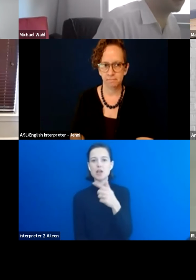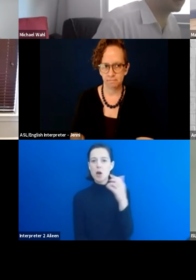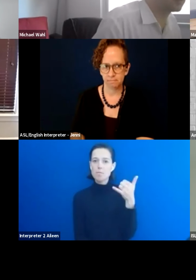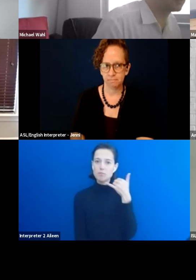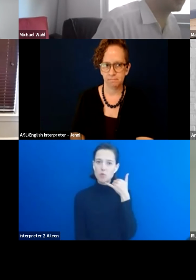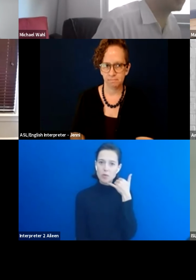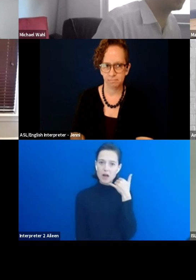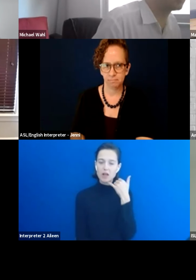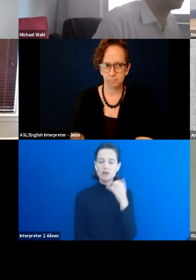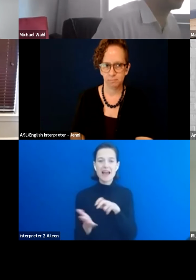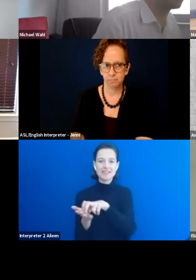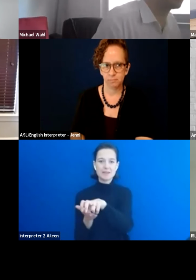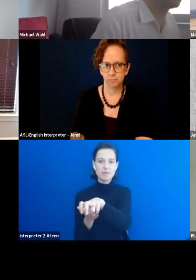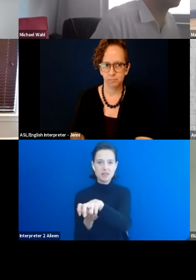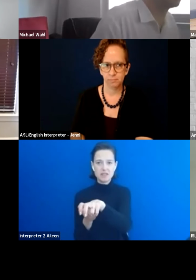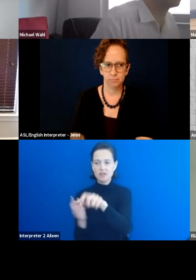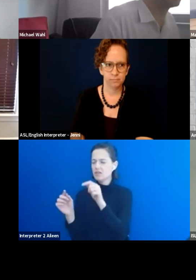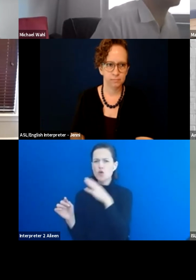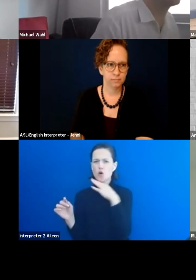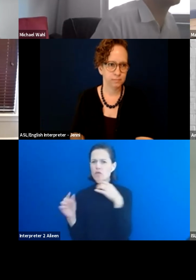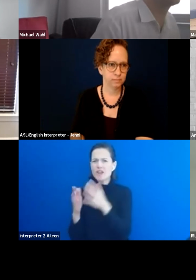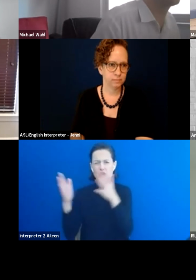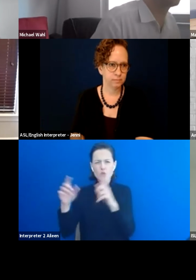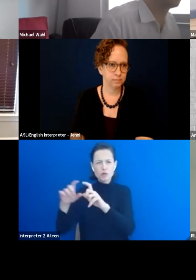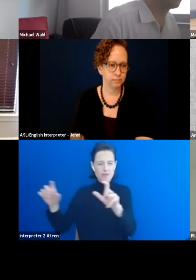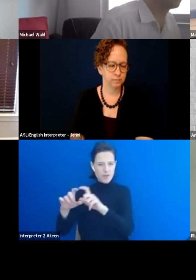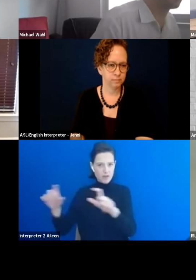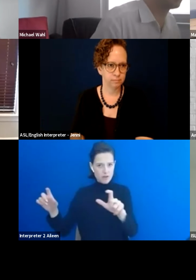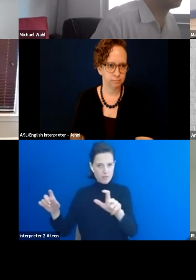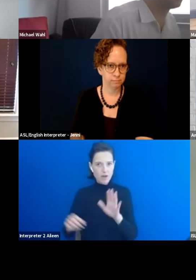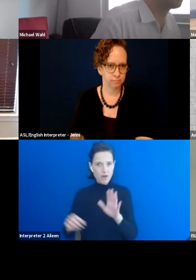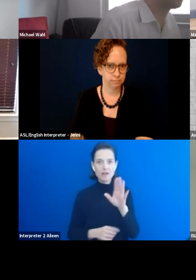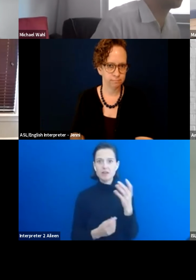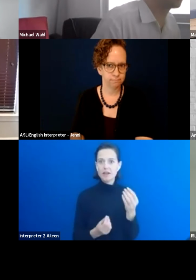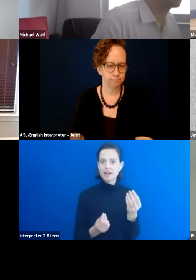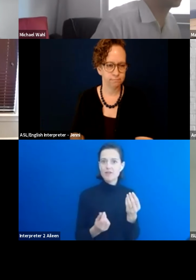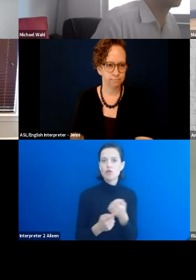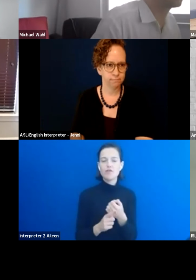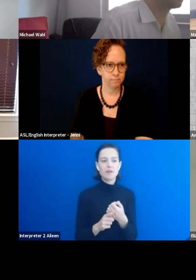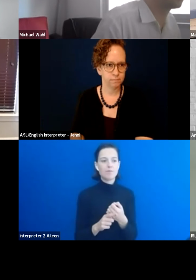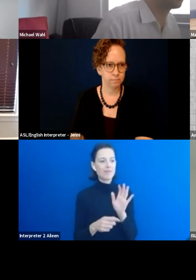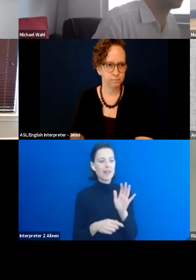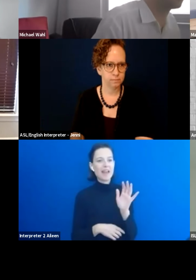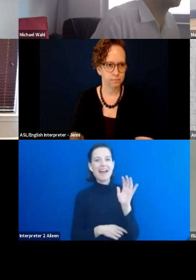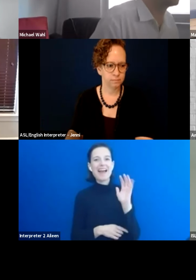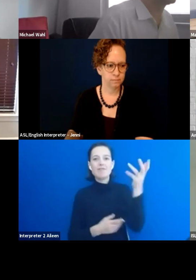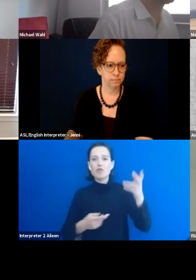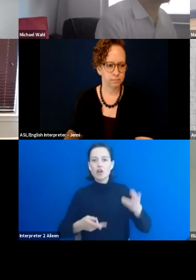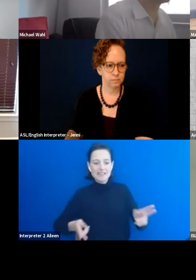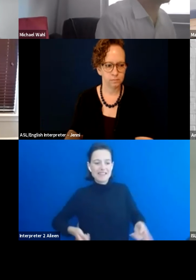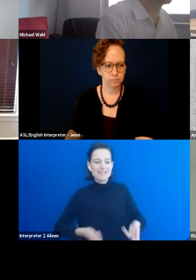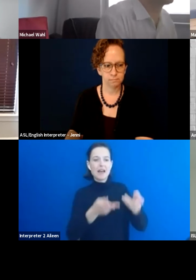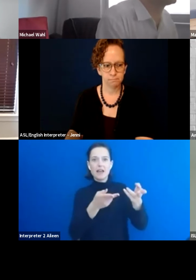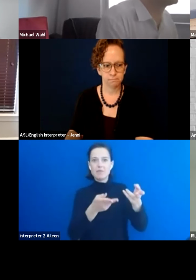Sicht der größte Erfolgstreiber, digitale Barrierefreiheit nachhaltig in einem großen Stil